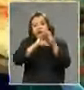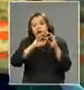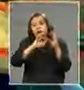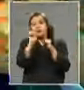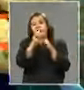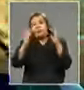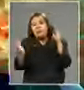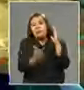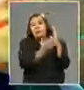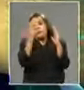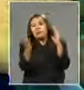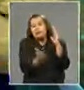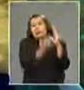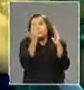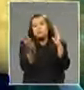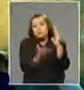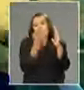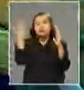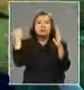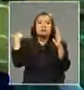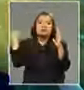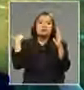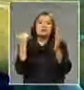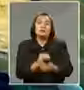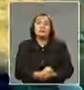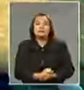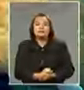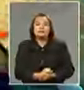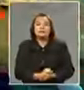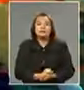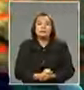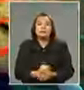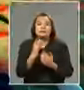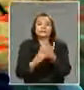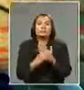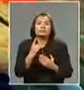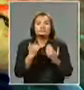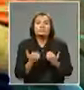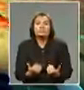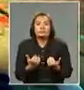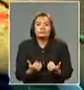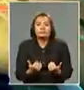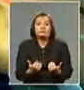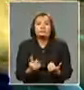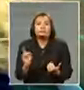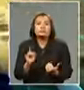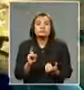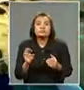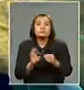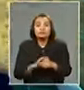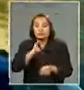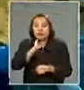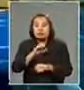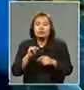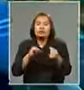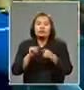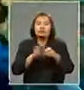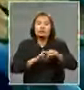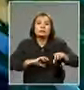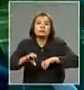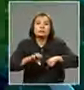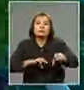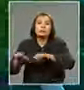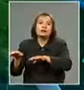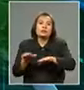ตะวันออกเฉียงใต้อยู่นะครับทำให้สรุปได้ว่าลักษณะอากาศในสัปดาห์นี้จึงยังส่งสัญญาณเพียงแค่การเตรียมตัวจับตาการเข้าสู่หน้